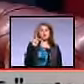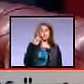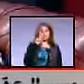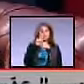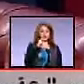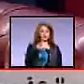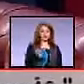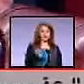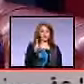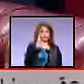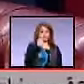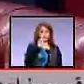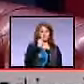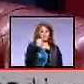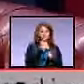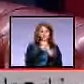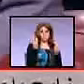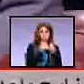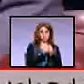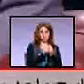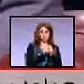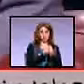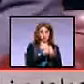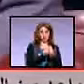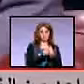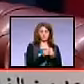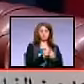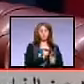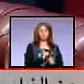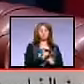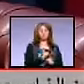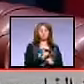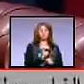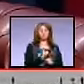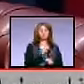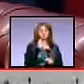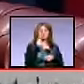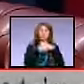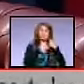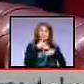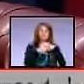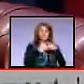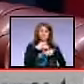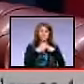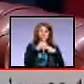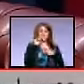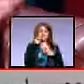كنت ابتديت تعمل موضوع لايت بس اتقل شويه، كنوع من التمهيد او